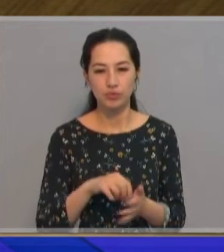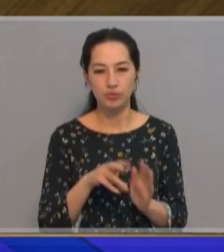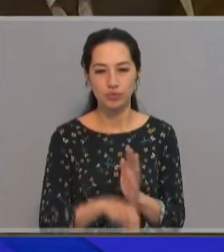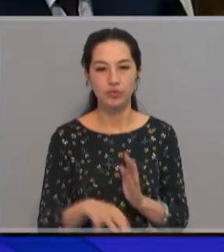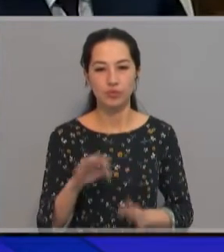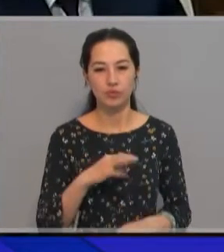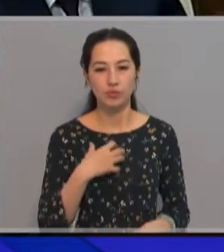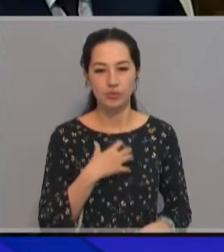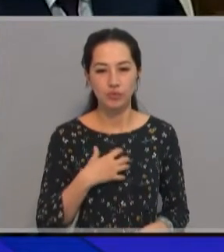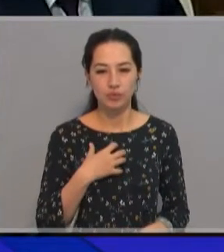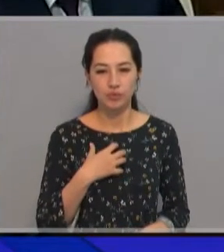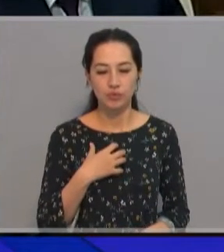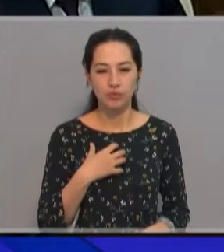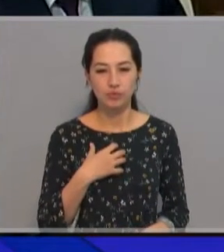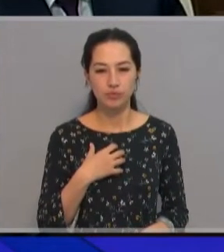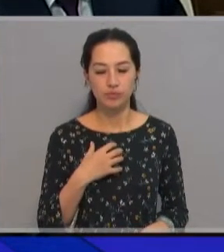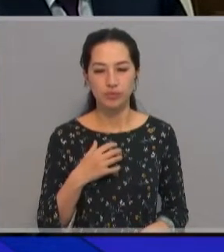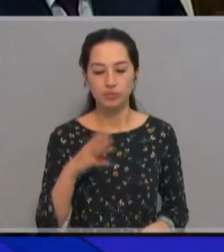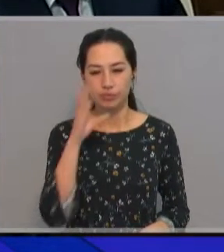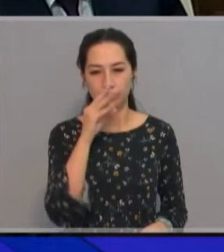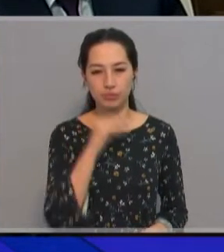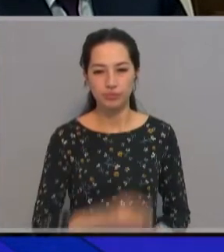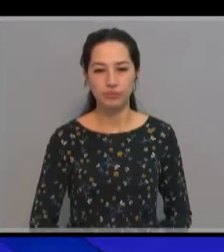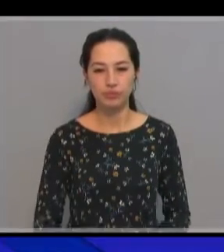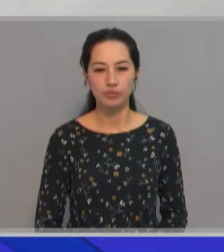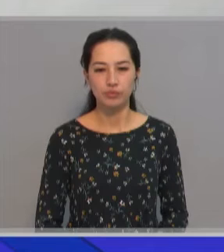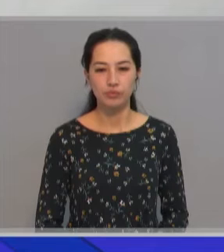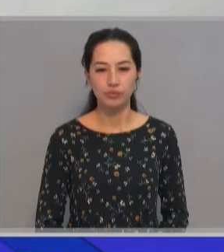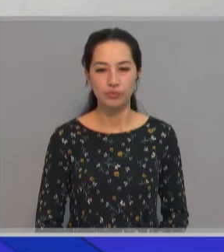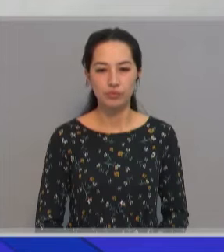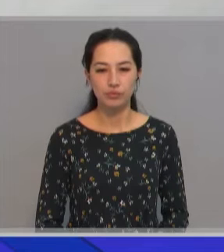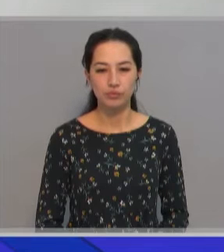жаңа тұлғалардың саясатқа келуіне жол ашады.